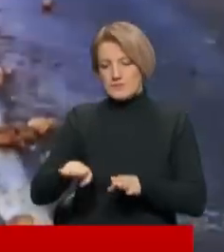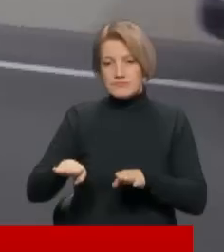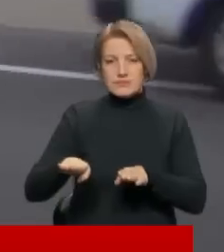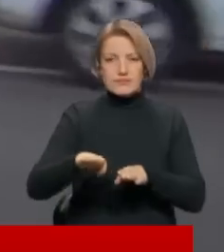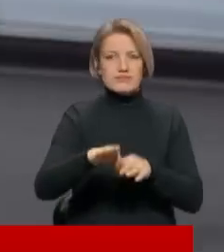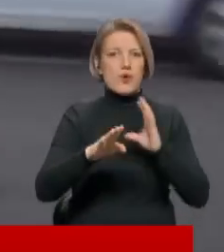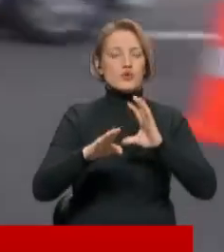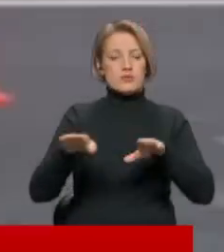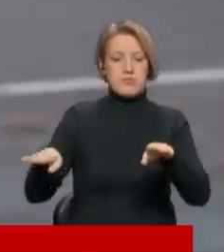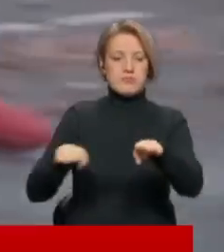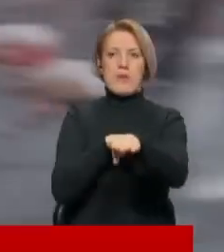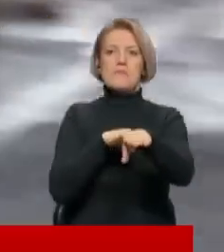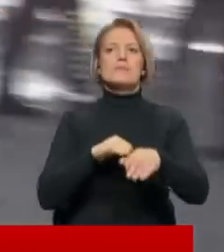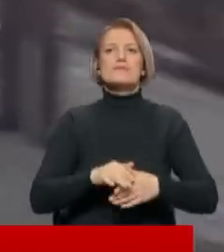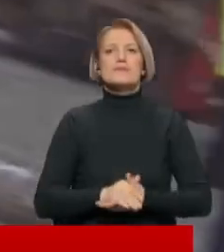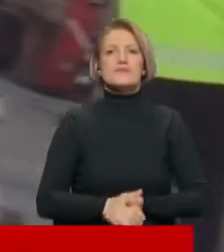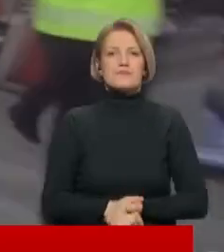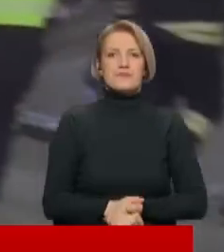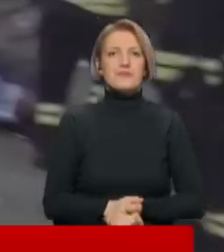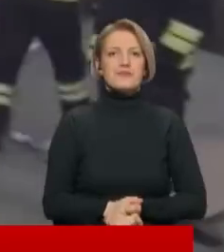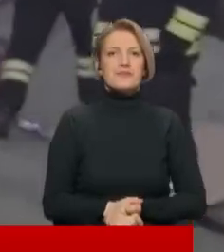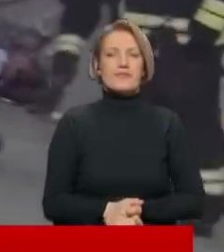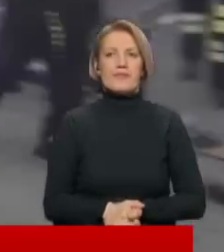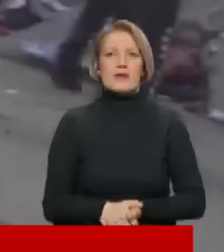seyir halindeki otobüsle çarpıştı